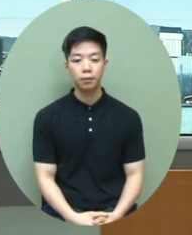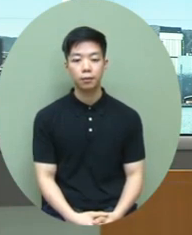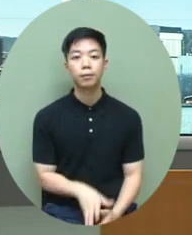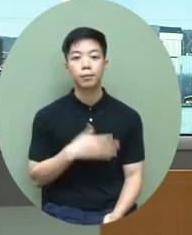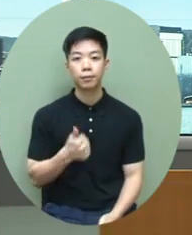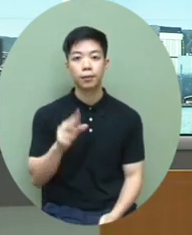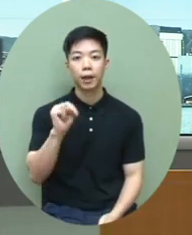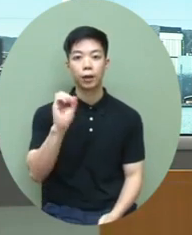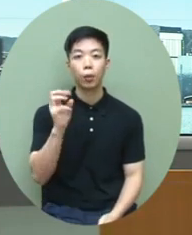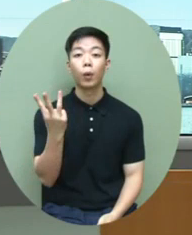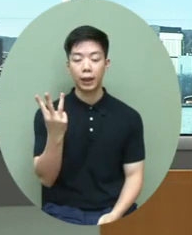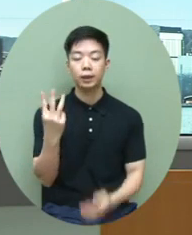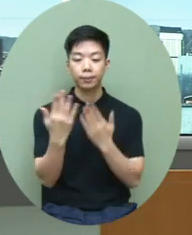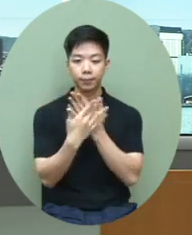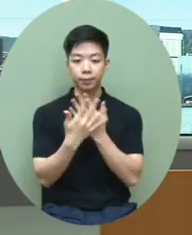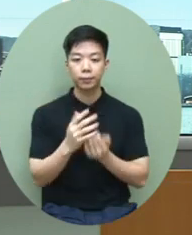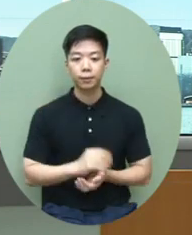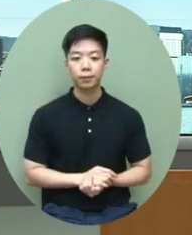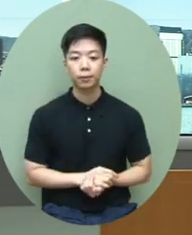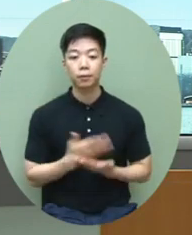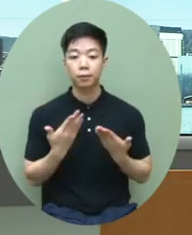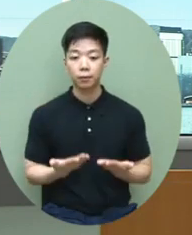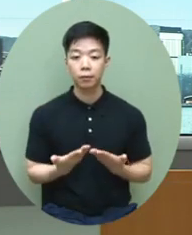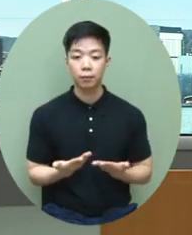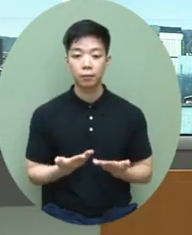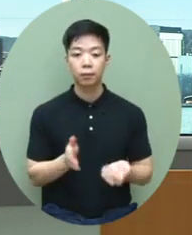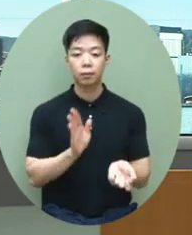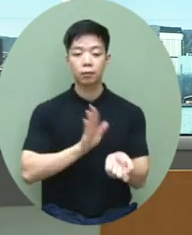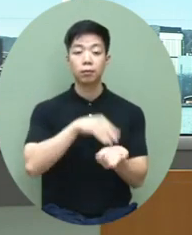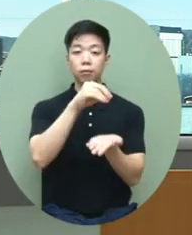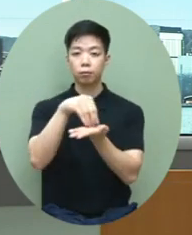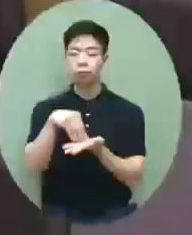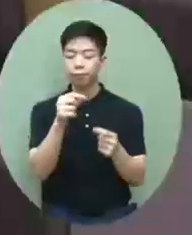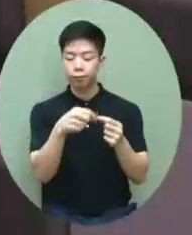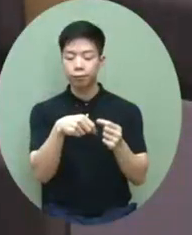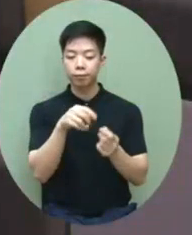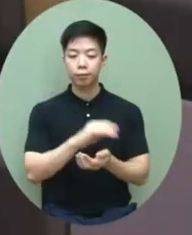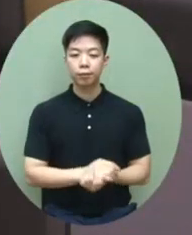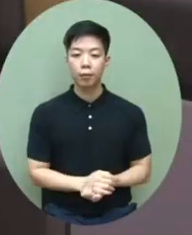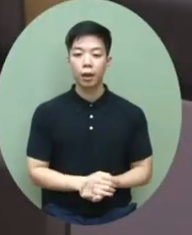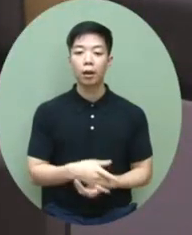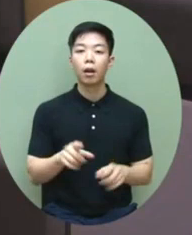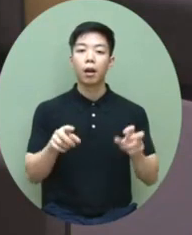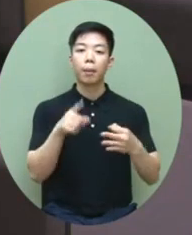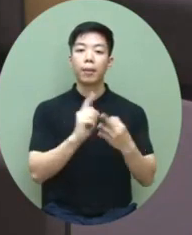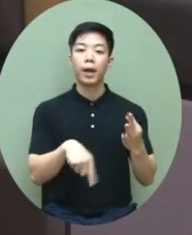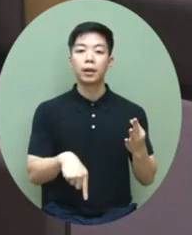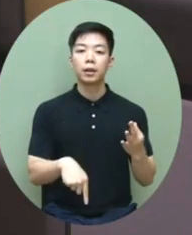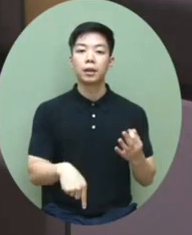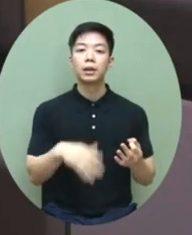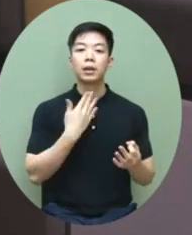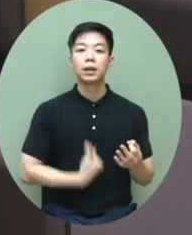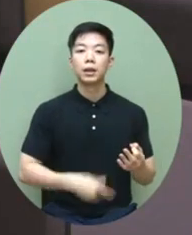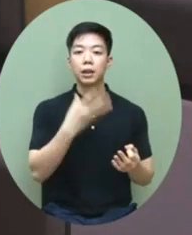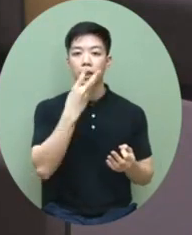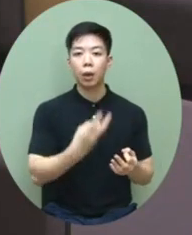你好 Now TV 嘅，首先想問翻今日嘅確診啦，慈幼學校校巴嗰度其實係因